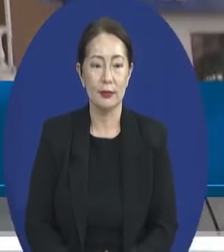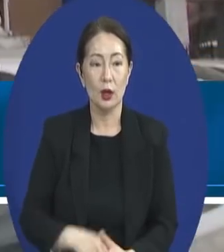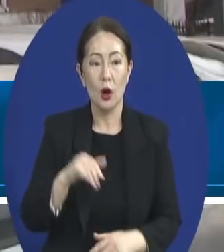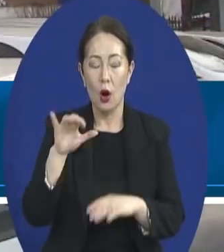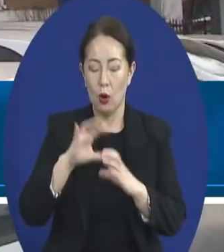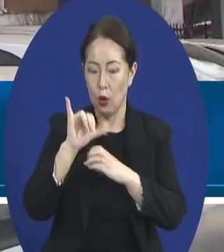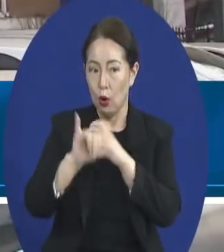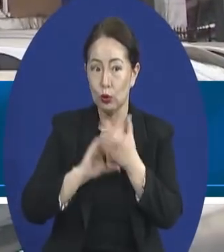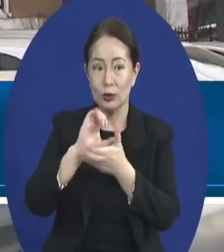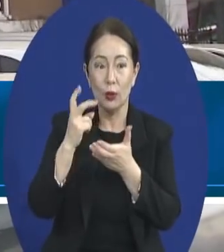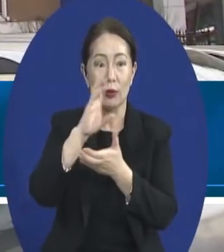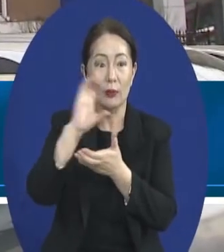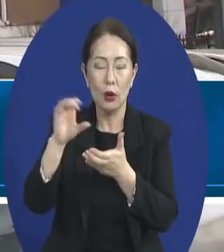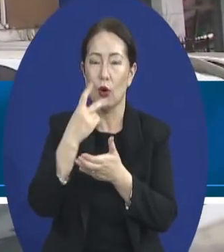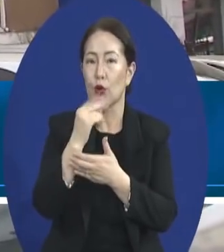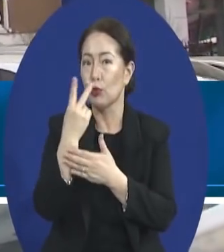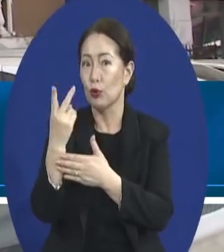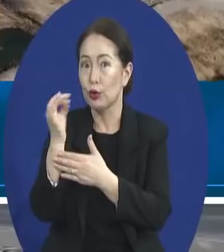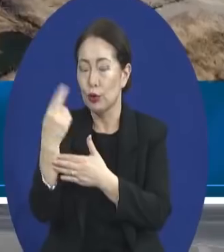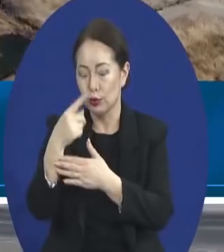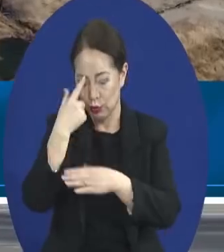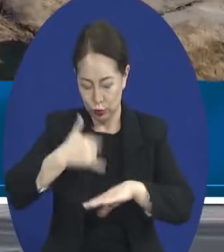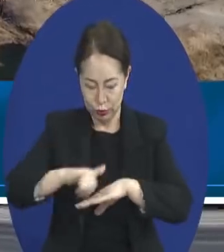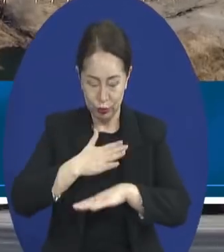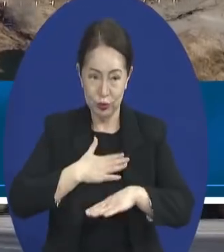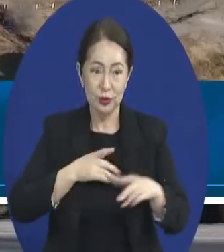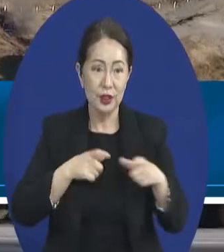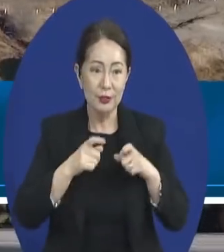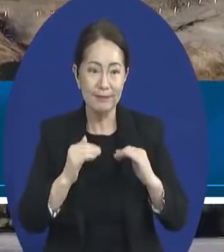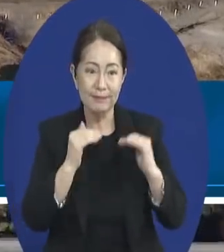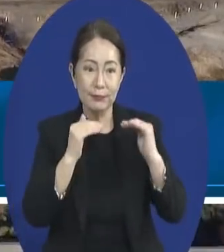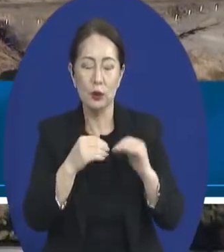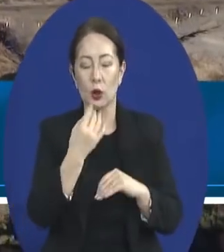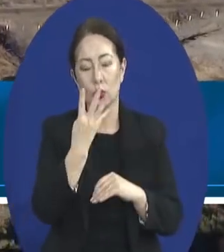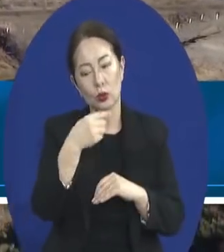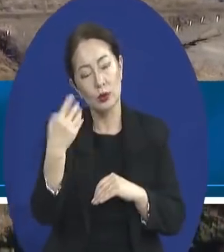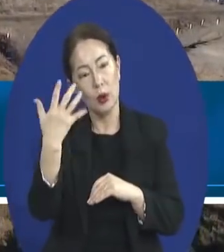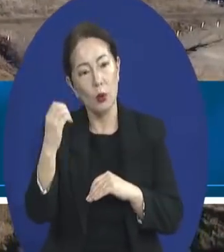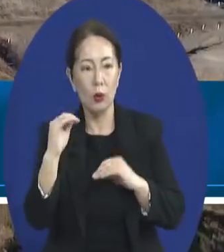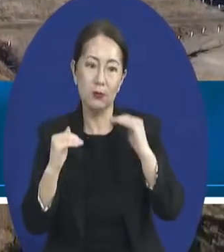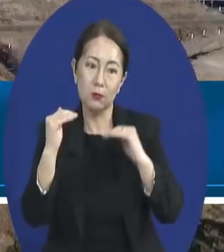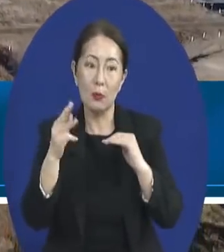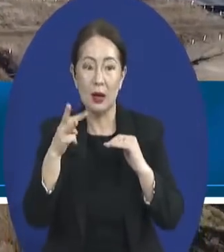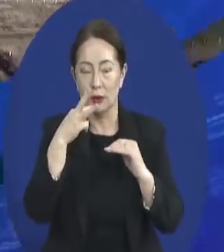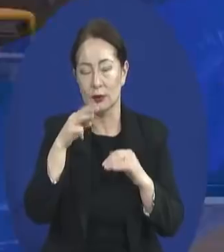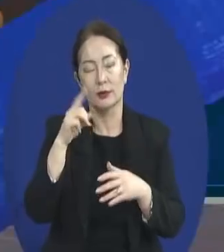Улс орны санхүүгийн байгууллагууд 2022 онд манай улсын эдийн засгийн өсөлтийг 4-5% хооронд хэлбэлцэнэ гэсэн таамаглал